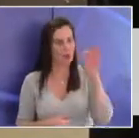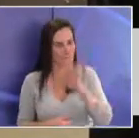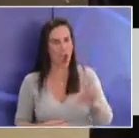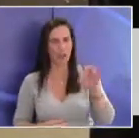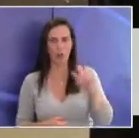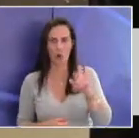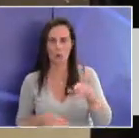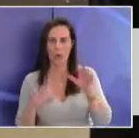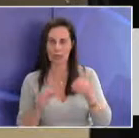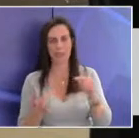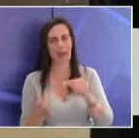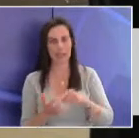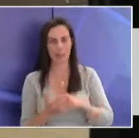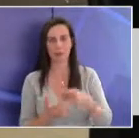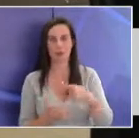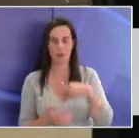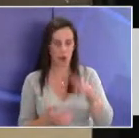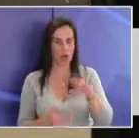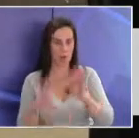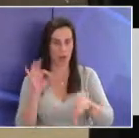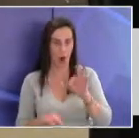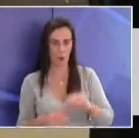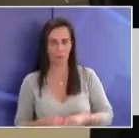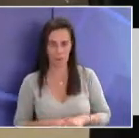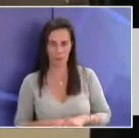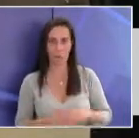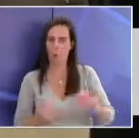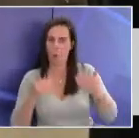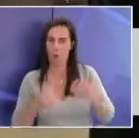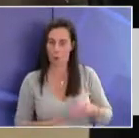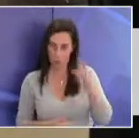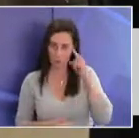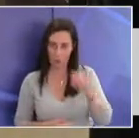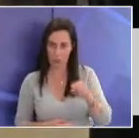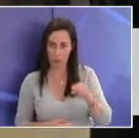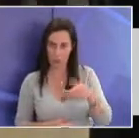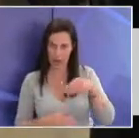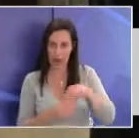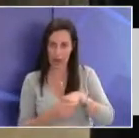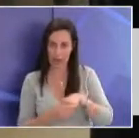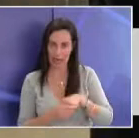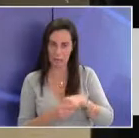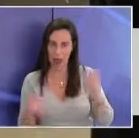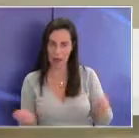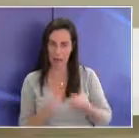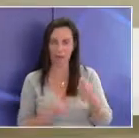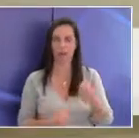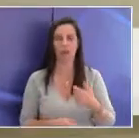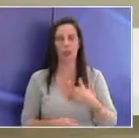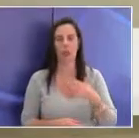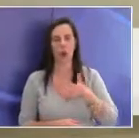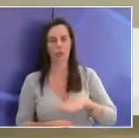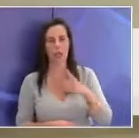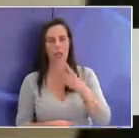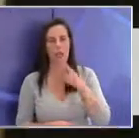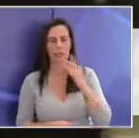הוא בעצם העילה לכך שאנחנו הולכים לבחירות מוקדמות. את חושבת שזה יהיה חלק מהקמפיינים? אני רוצה